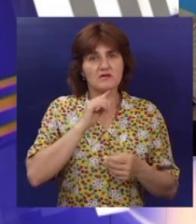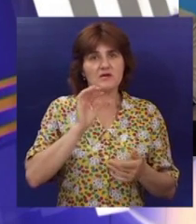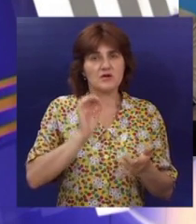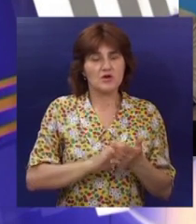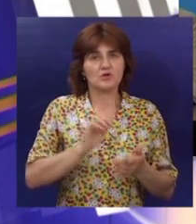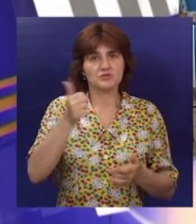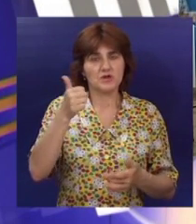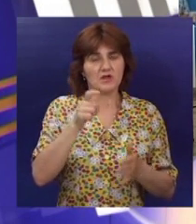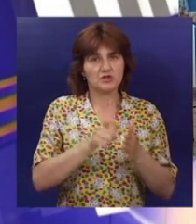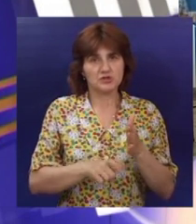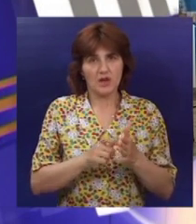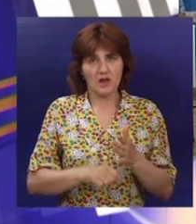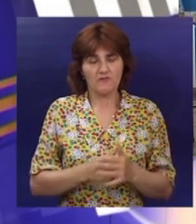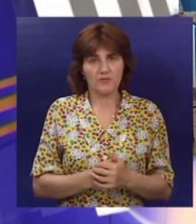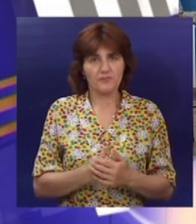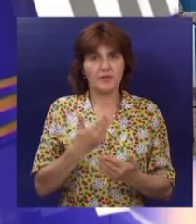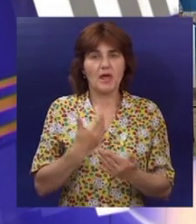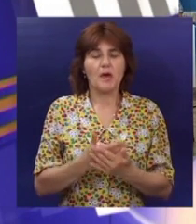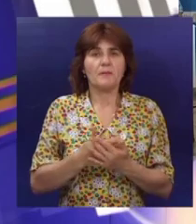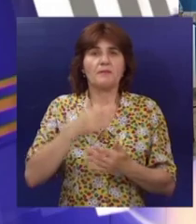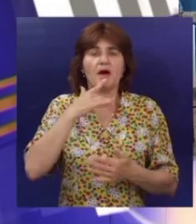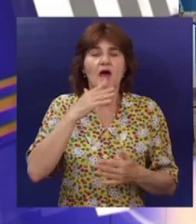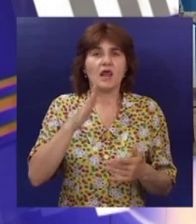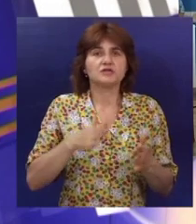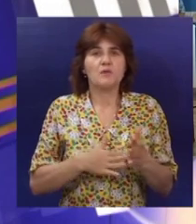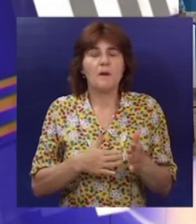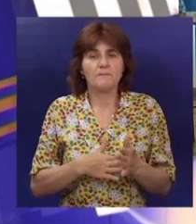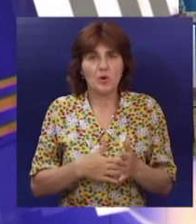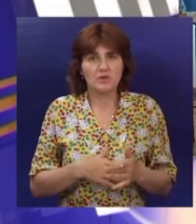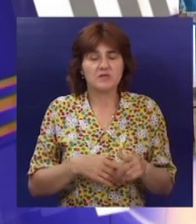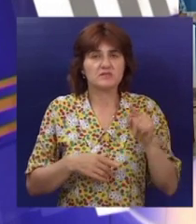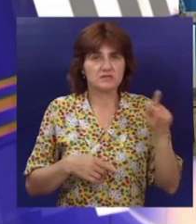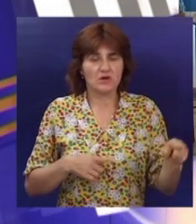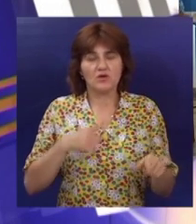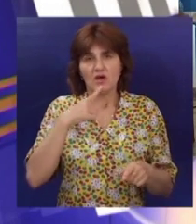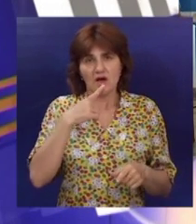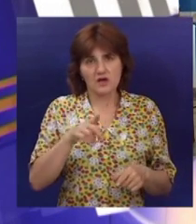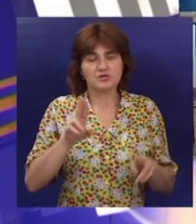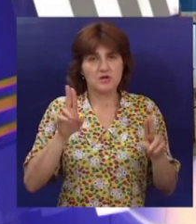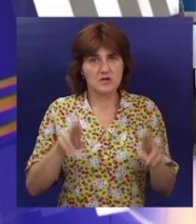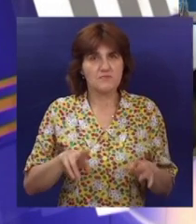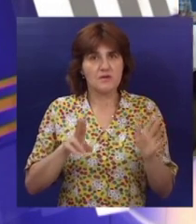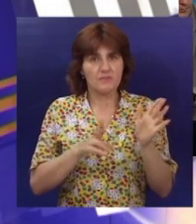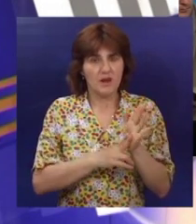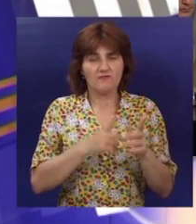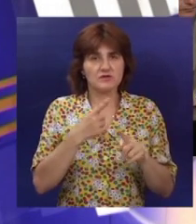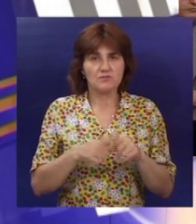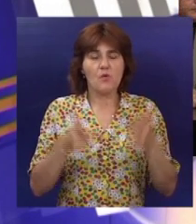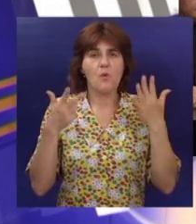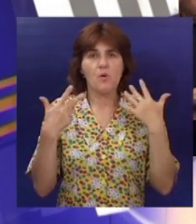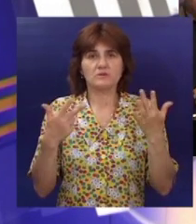2 od 11 budućih članova gradskog veća. Prema rečima Modesta Dulića, ova većina ima legitimitet i legalitet, jer